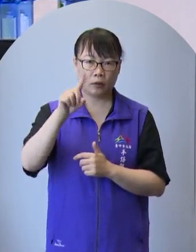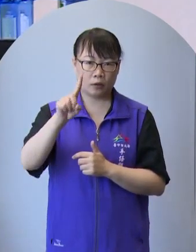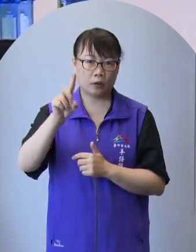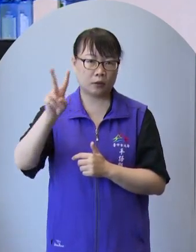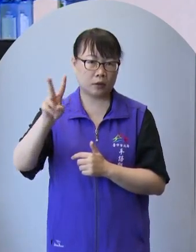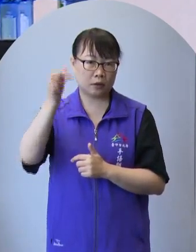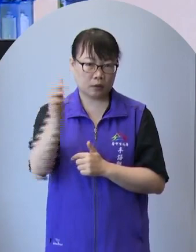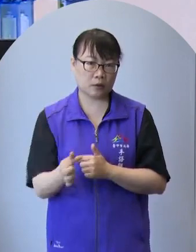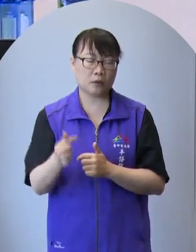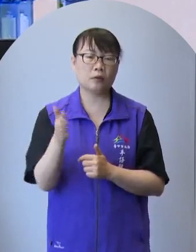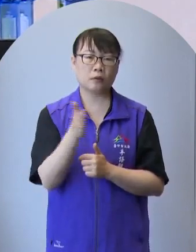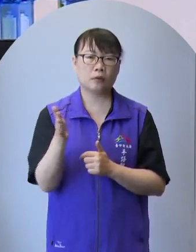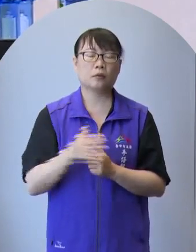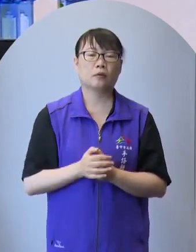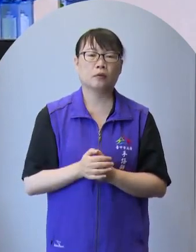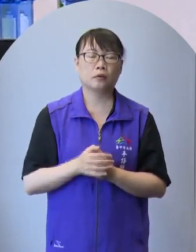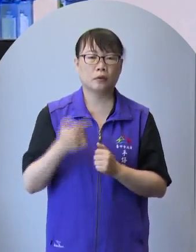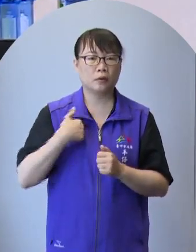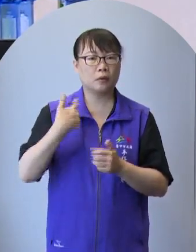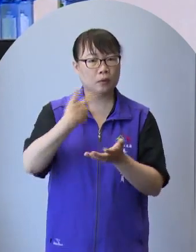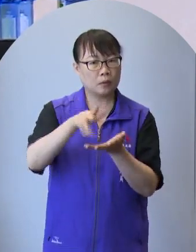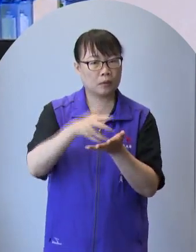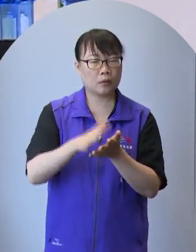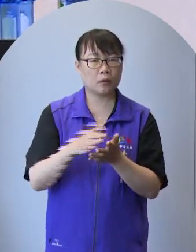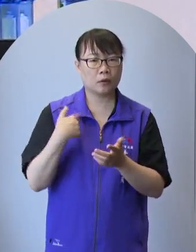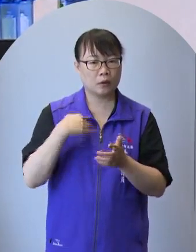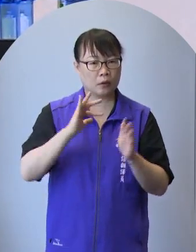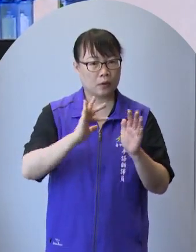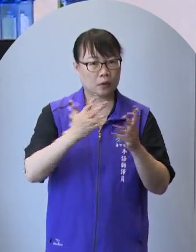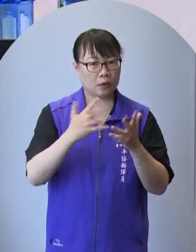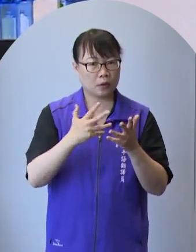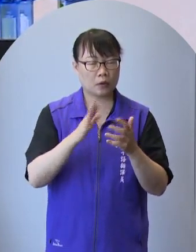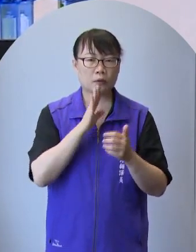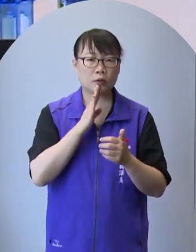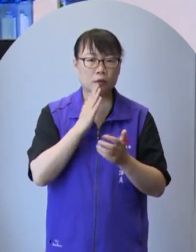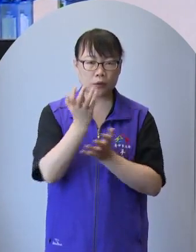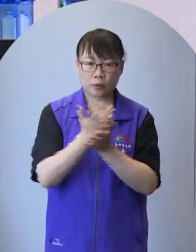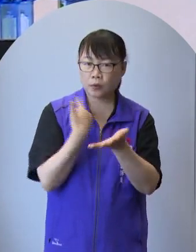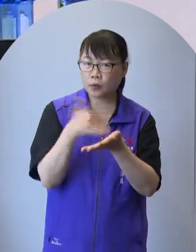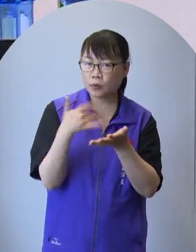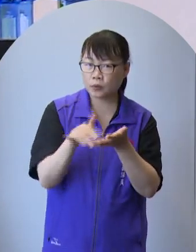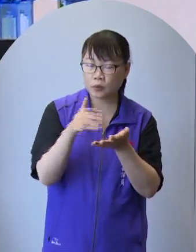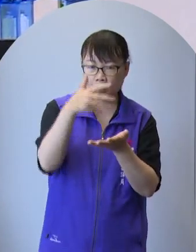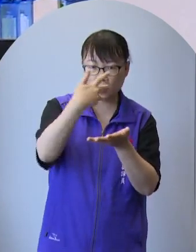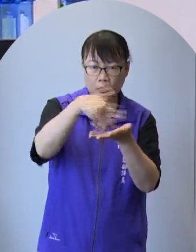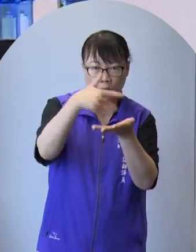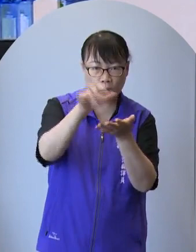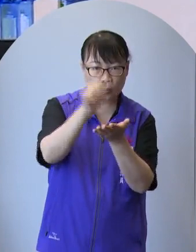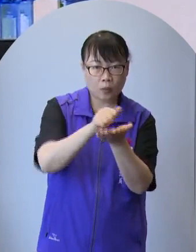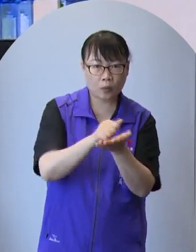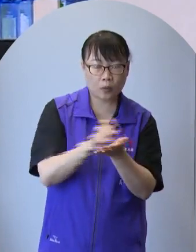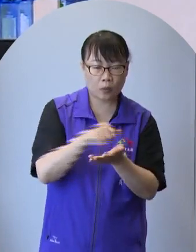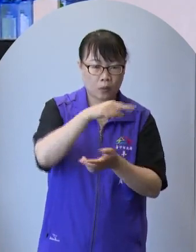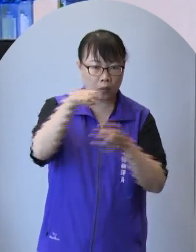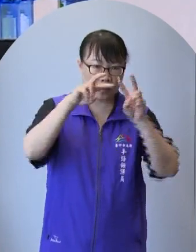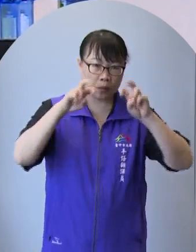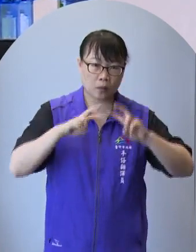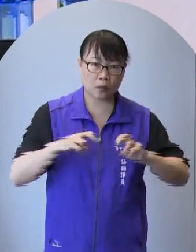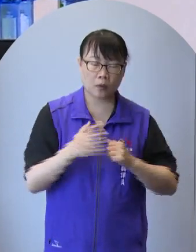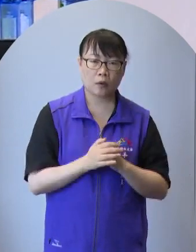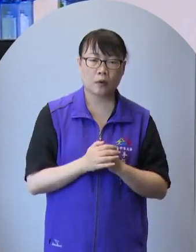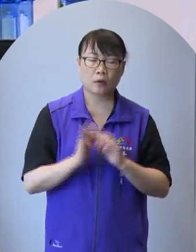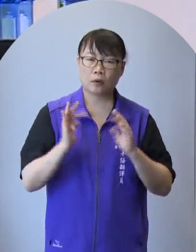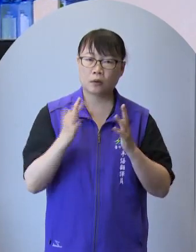哈，所以跟大家报告，从我们的施政从我们预算总编列，那它本身的这个它